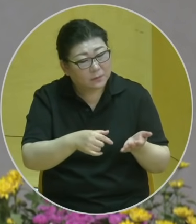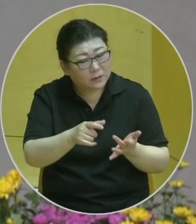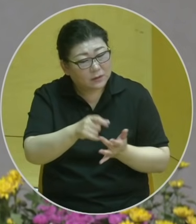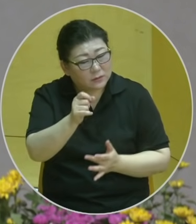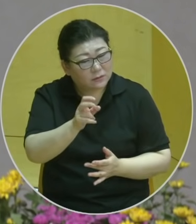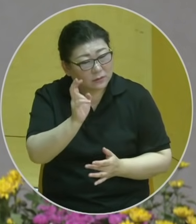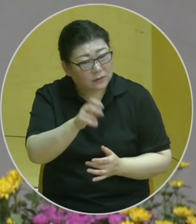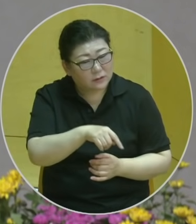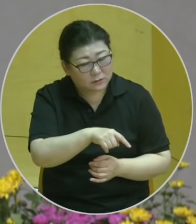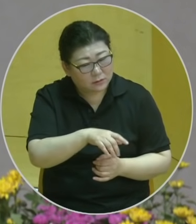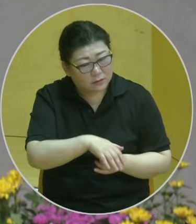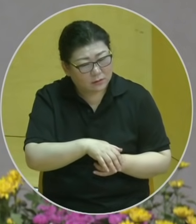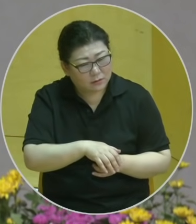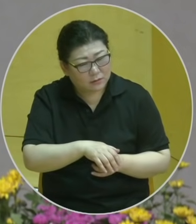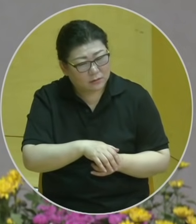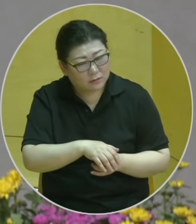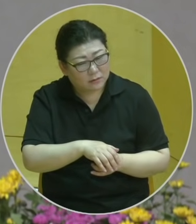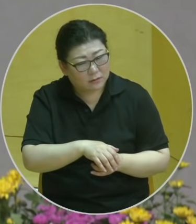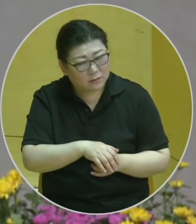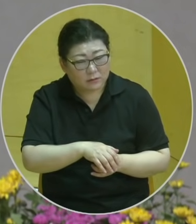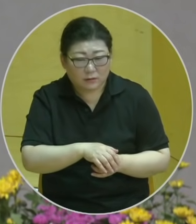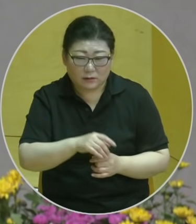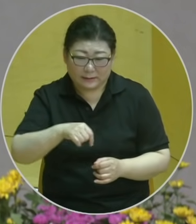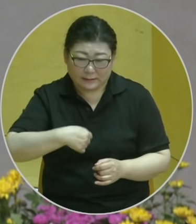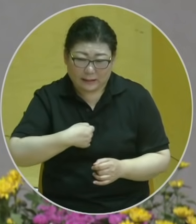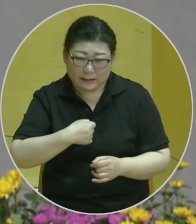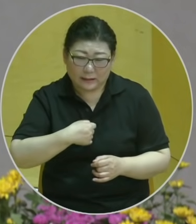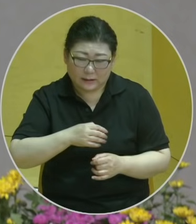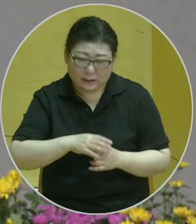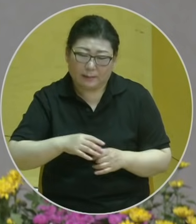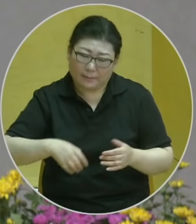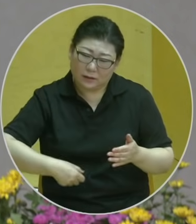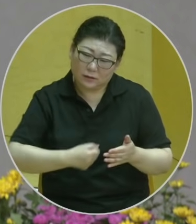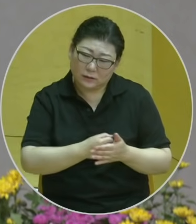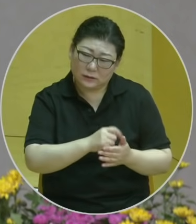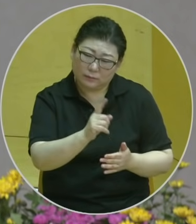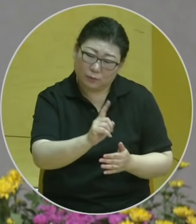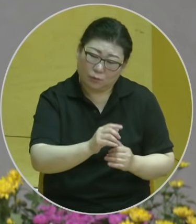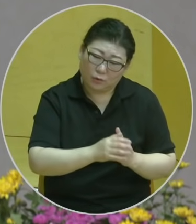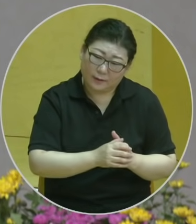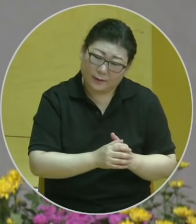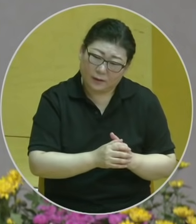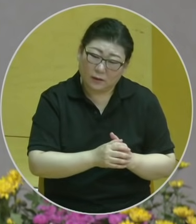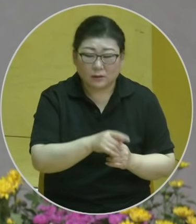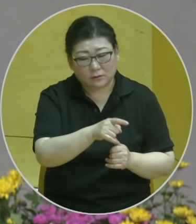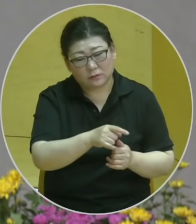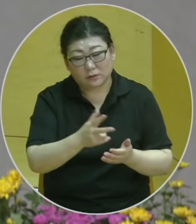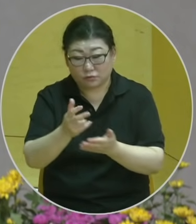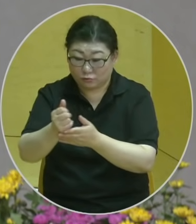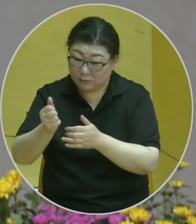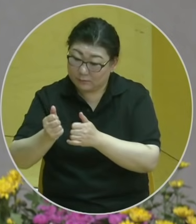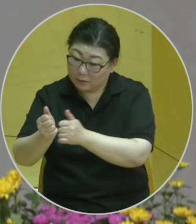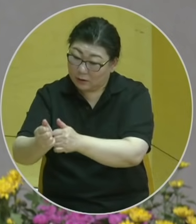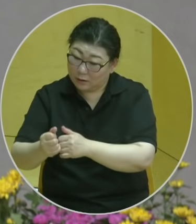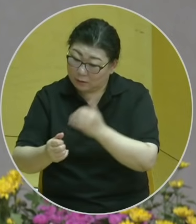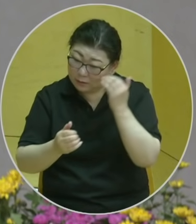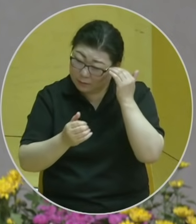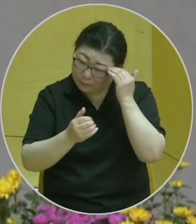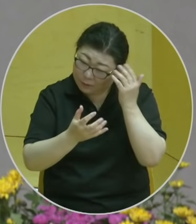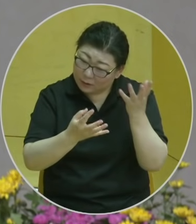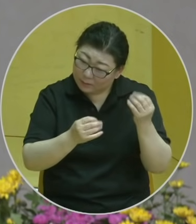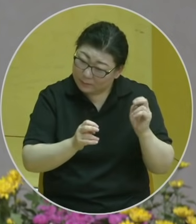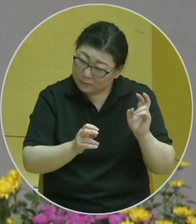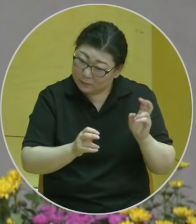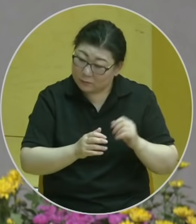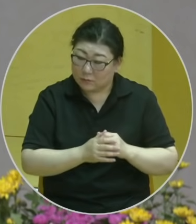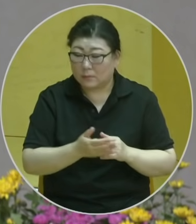자기 나름대로의 결심이 있었는데 이 결심이 주님을 따라가는 데 얼마나 방해가 되었을까 하는 생각을 해봅니다. 또